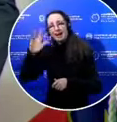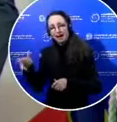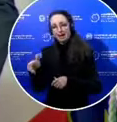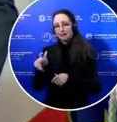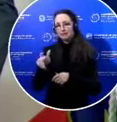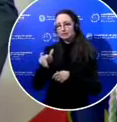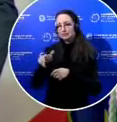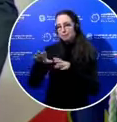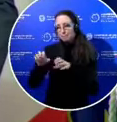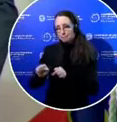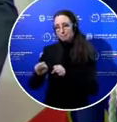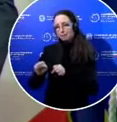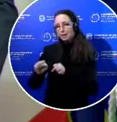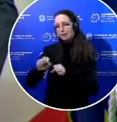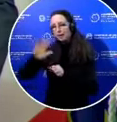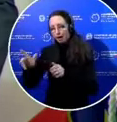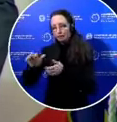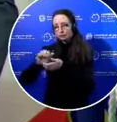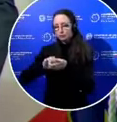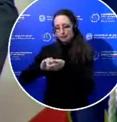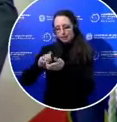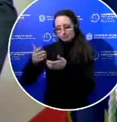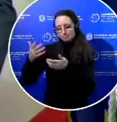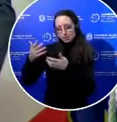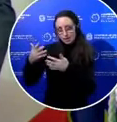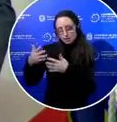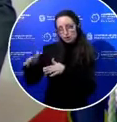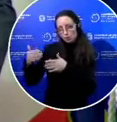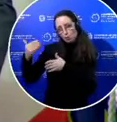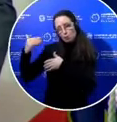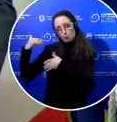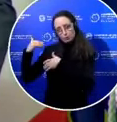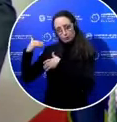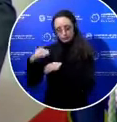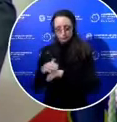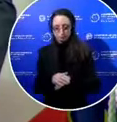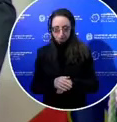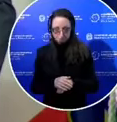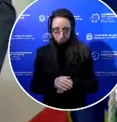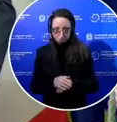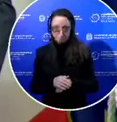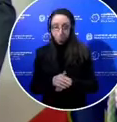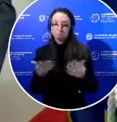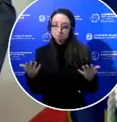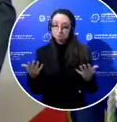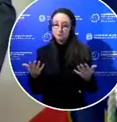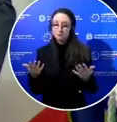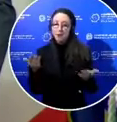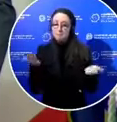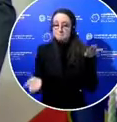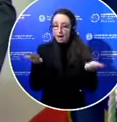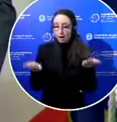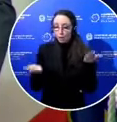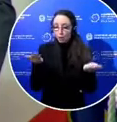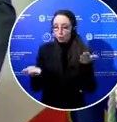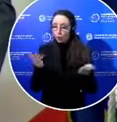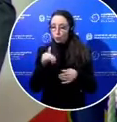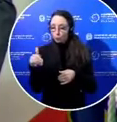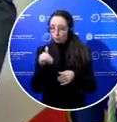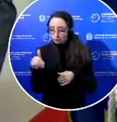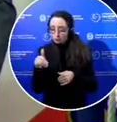pezzo di società che ha bisogno del nostro aiuto. E ancora l'ultimo paragone che mi è